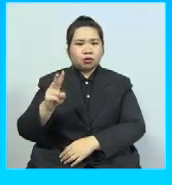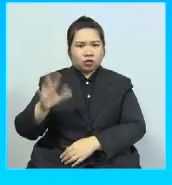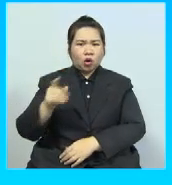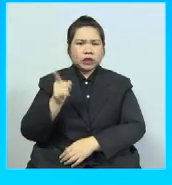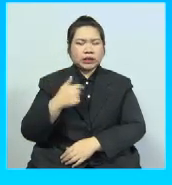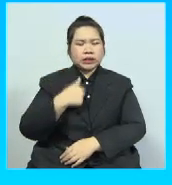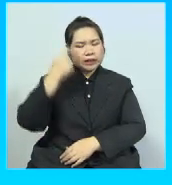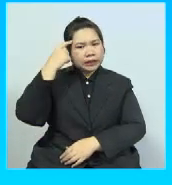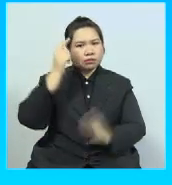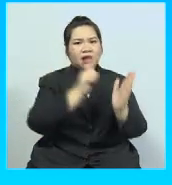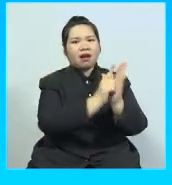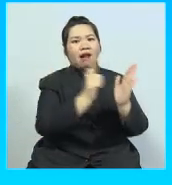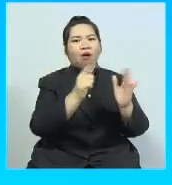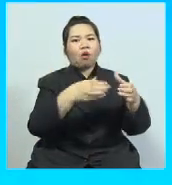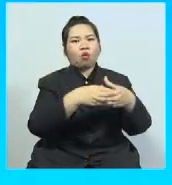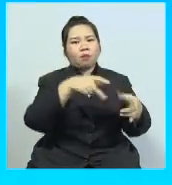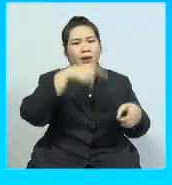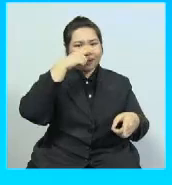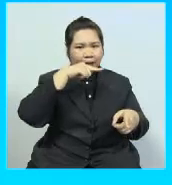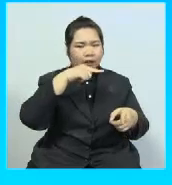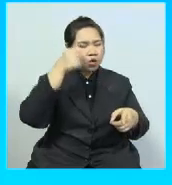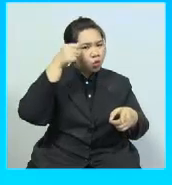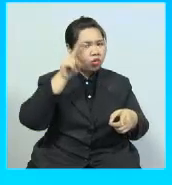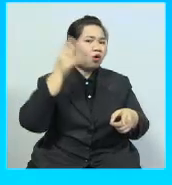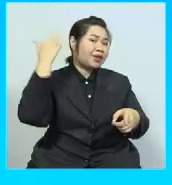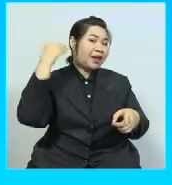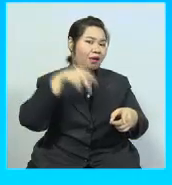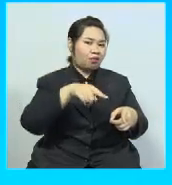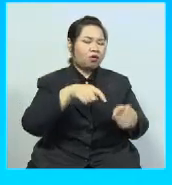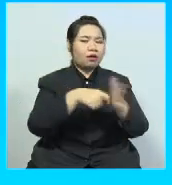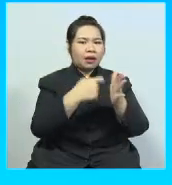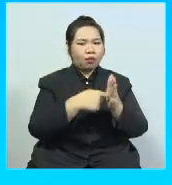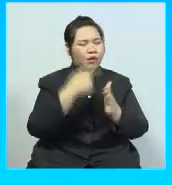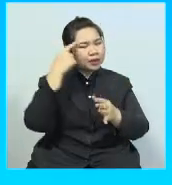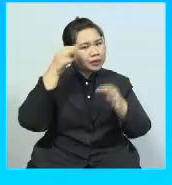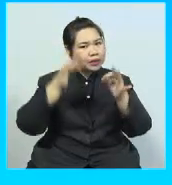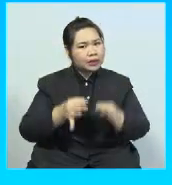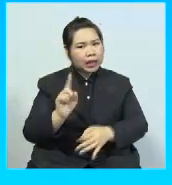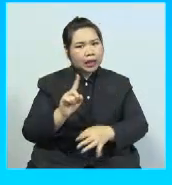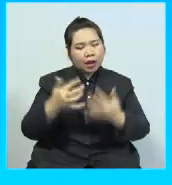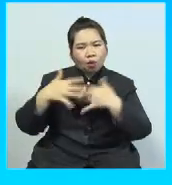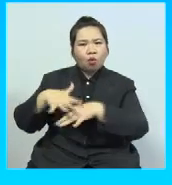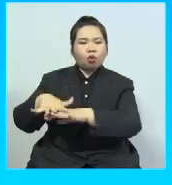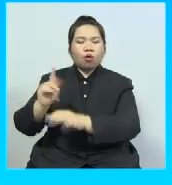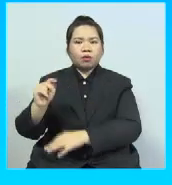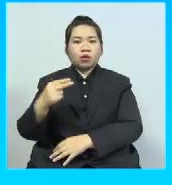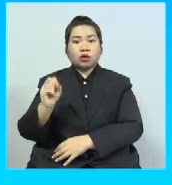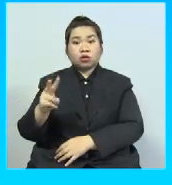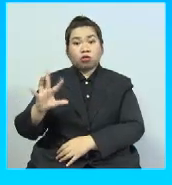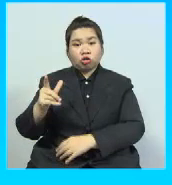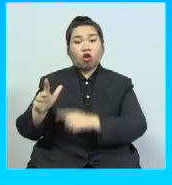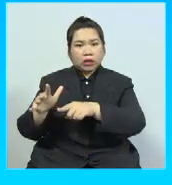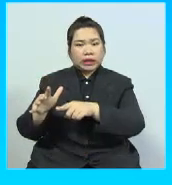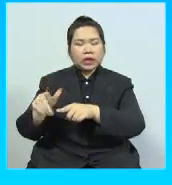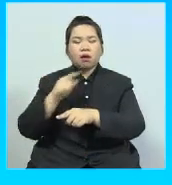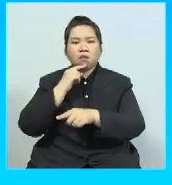ที่ตนเองเนี่ยตัดสินใจลาออกจากพรรคเพื่อไทยเมื่อ2วันก่อนแล้วก็บอกเหตุผลของการตัดสินใจออกมาร่วมงานกับพรรคไทยรักษาช